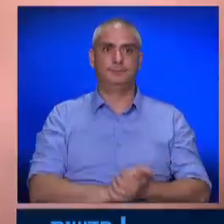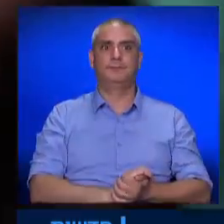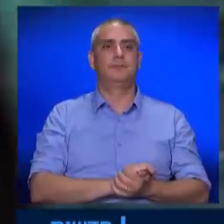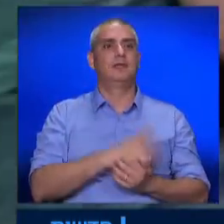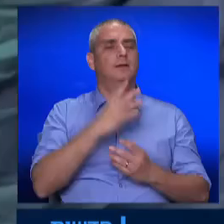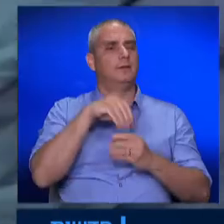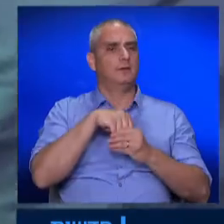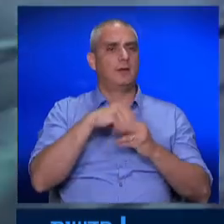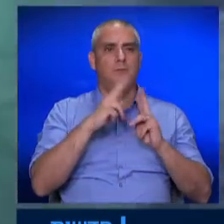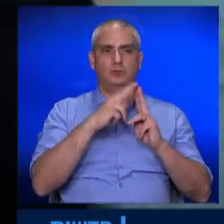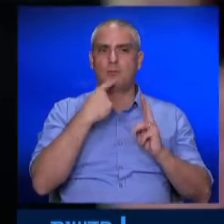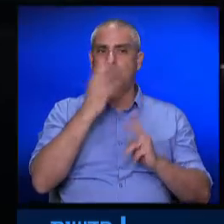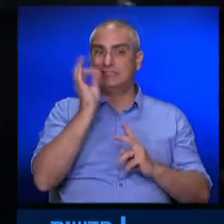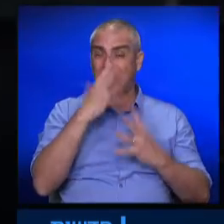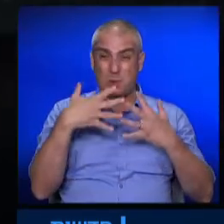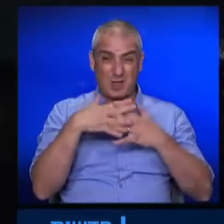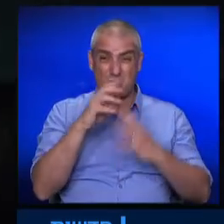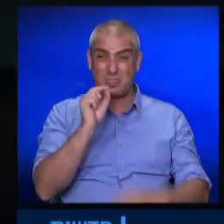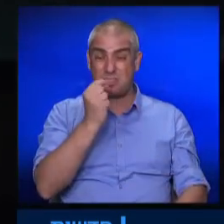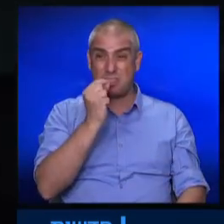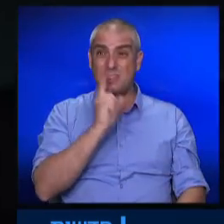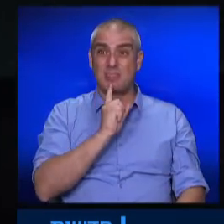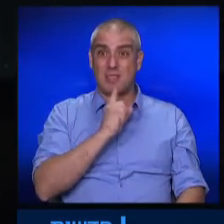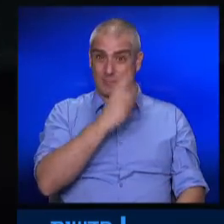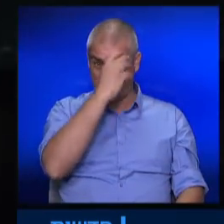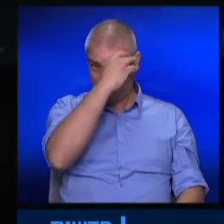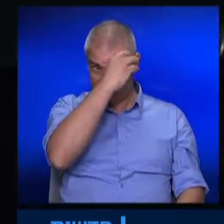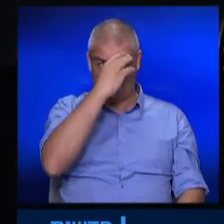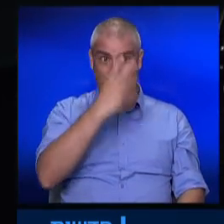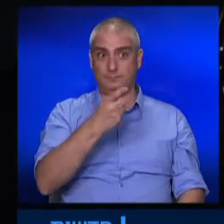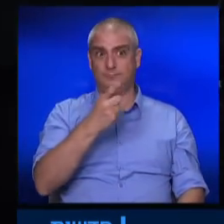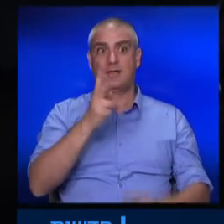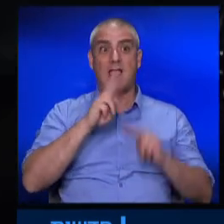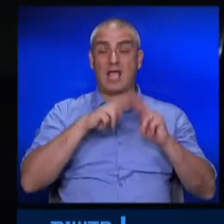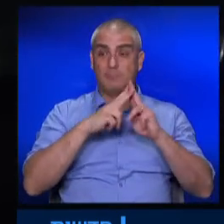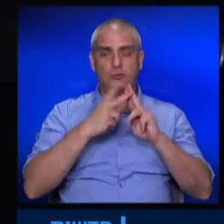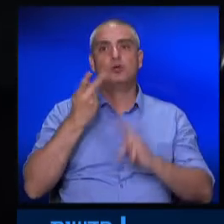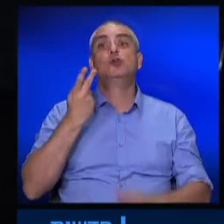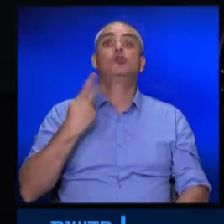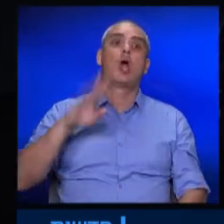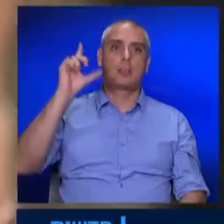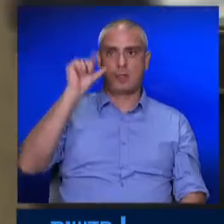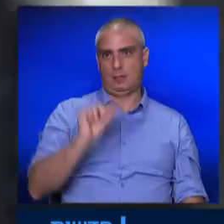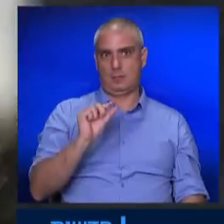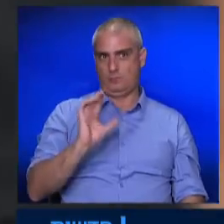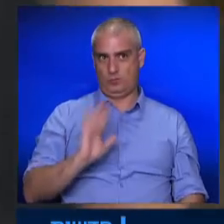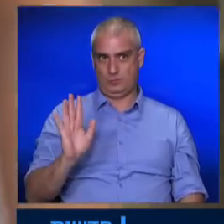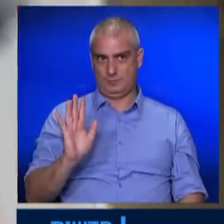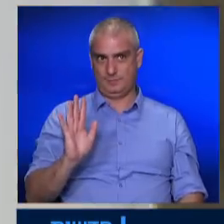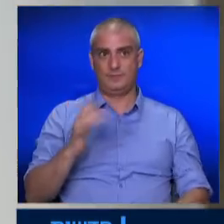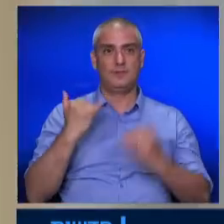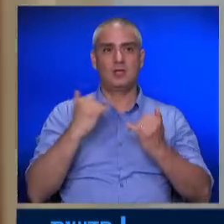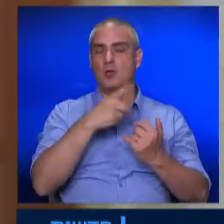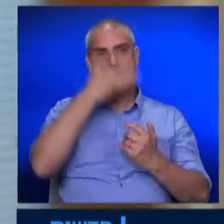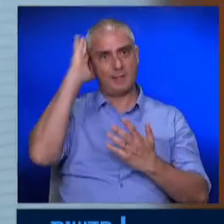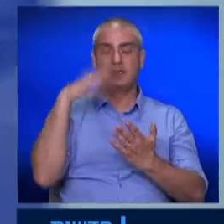המאורים בתוכן הפגישה אמרו שאם הסיכוי לאיחוד היה נמוך, הרי שאחרי הפגישה הוא הולך וקטן. היום הציע